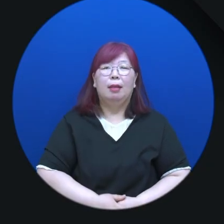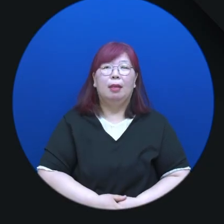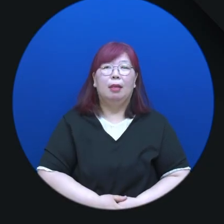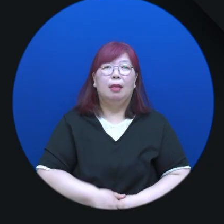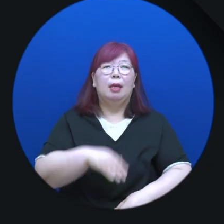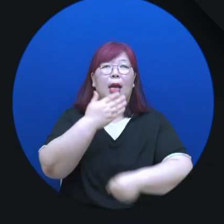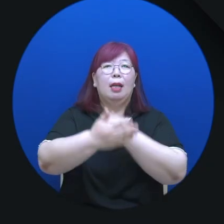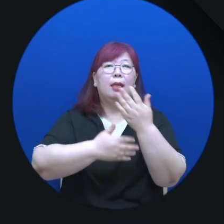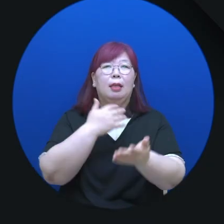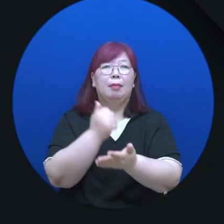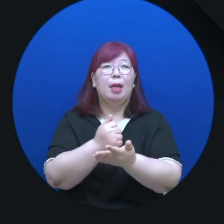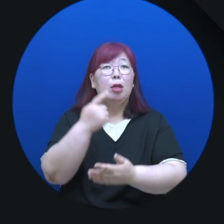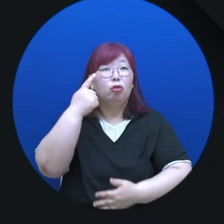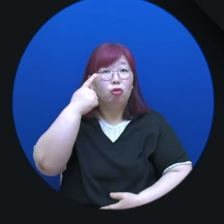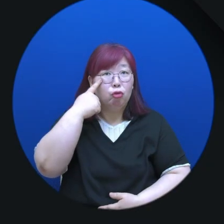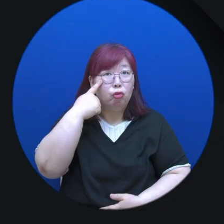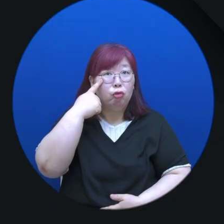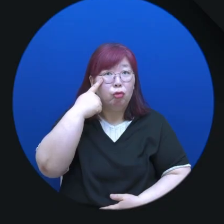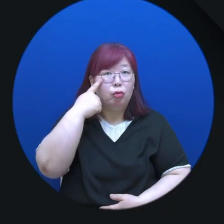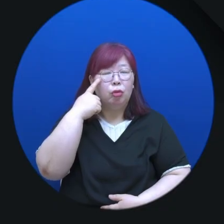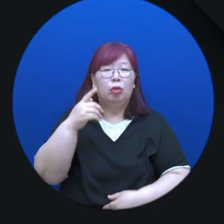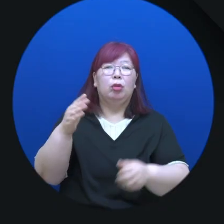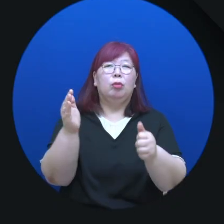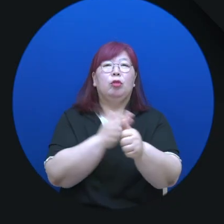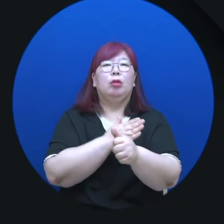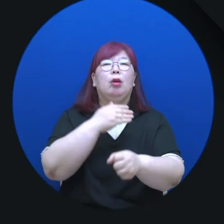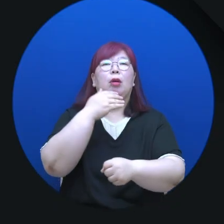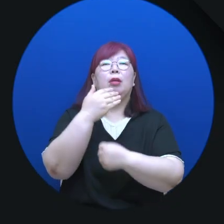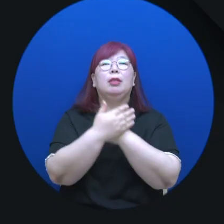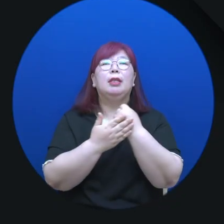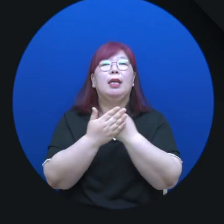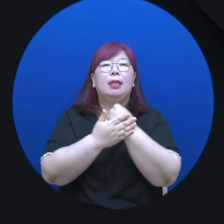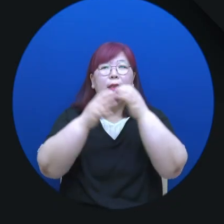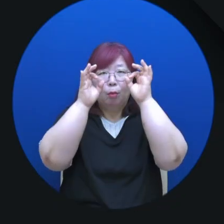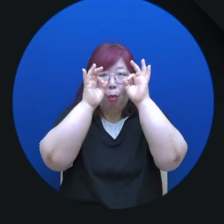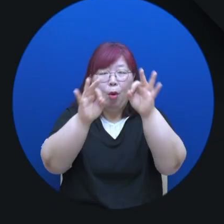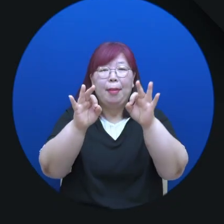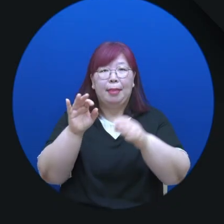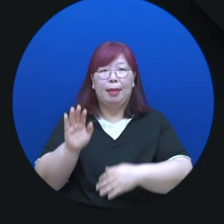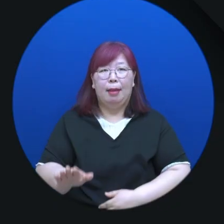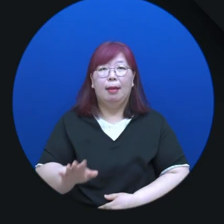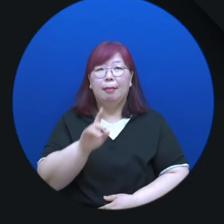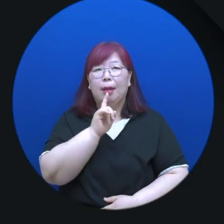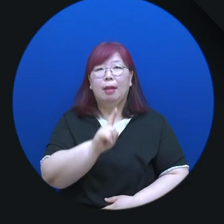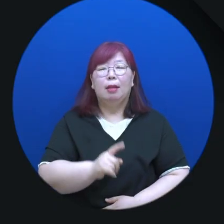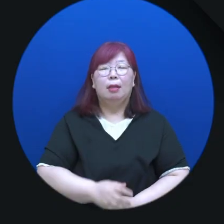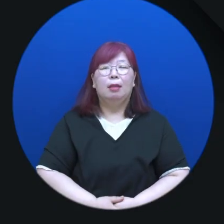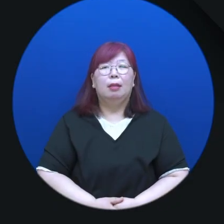하나님의 눈에서 은혜를 보았더라.